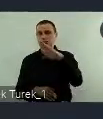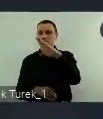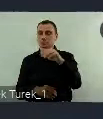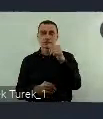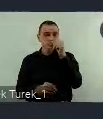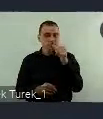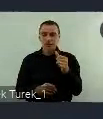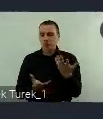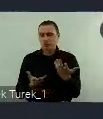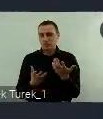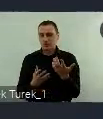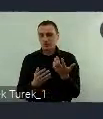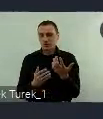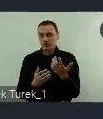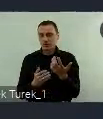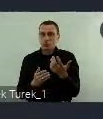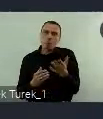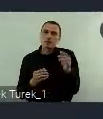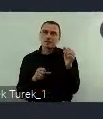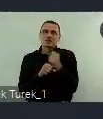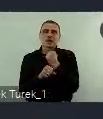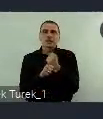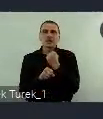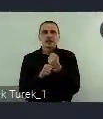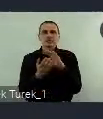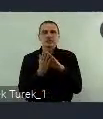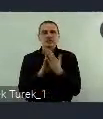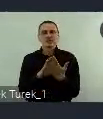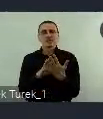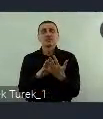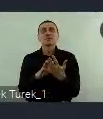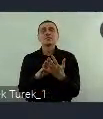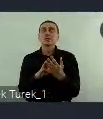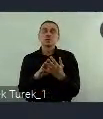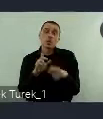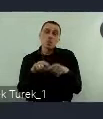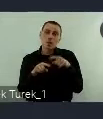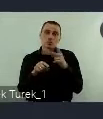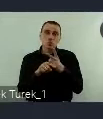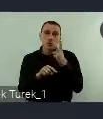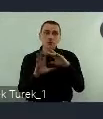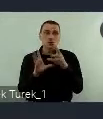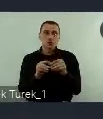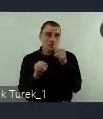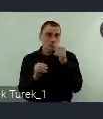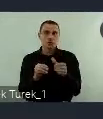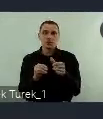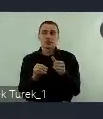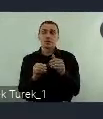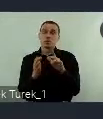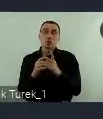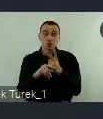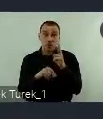istotna tkanka zabytkowa w takich sytuacjach czasami się po prostu nie da zapewnić na przykład dostępności architektonicznej